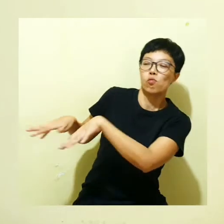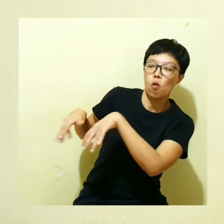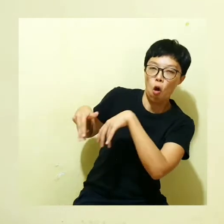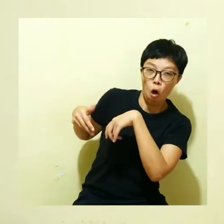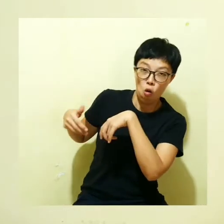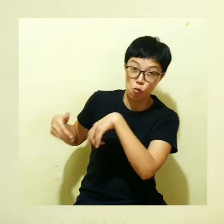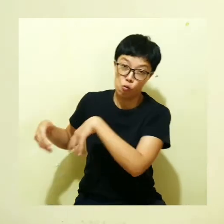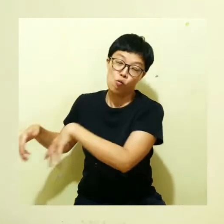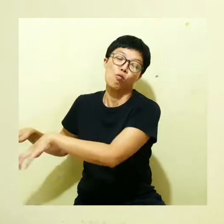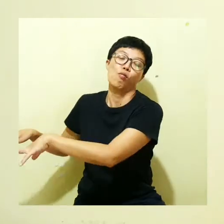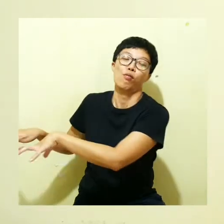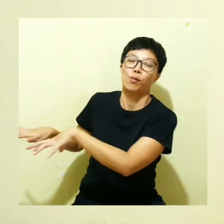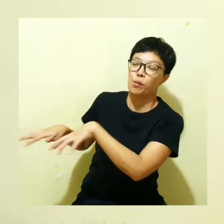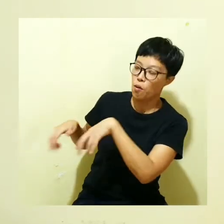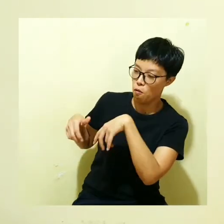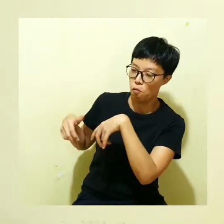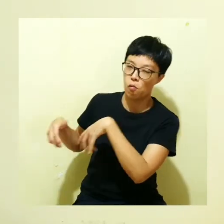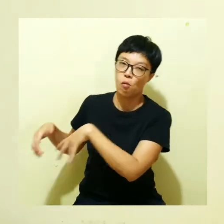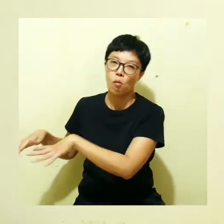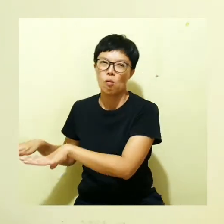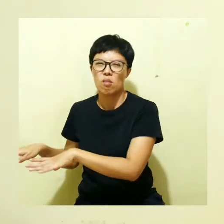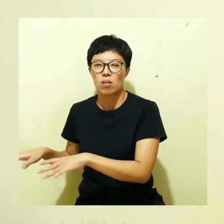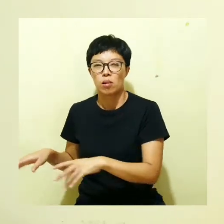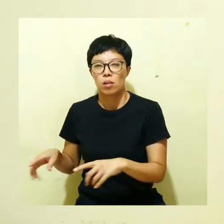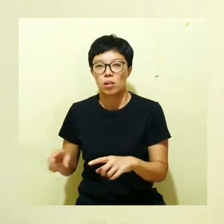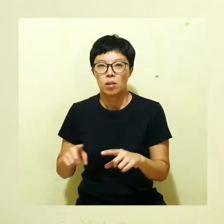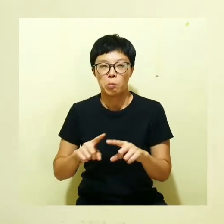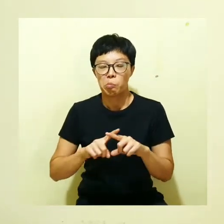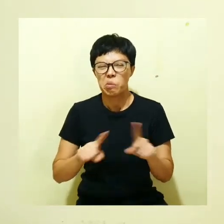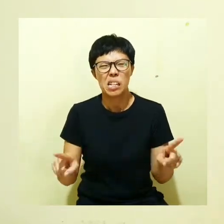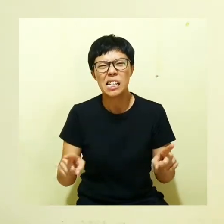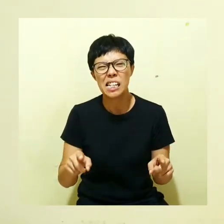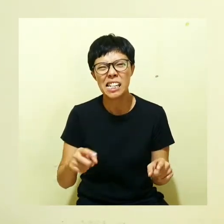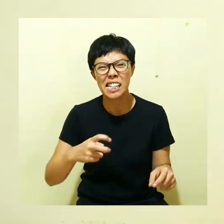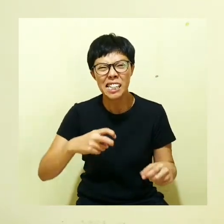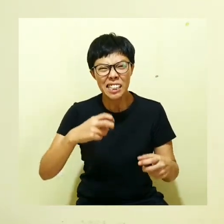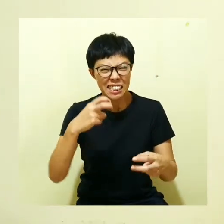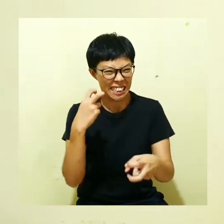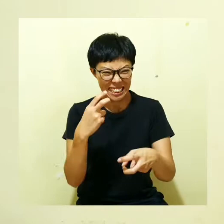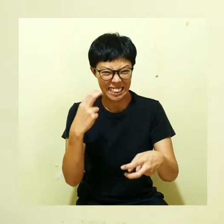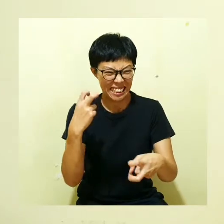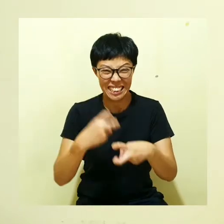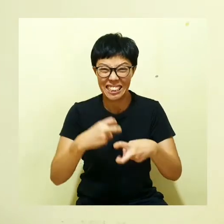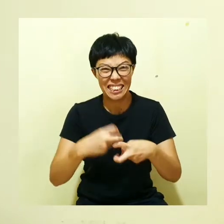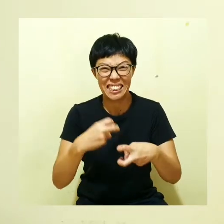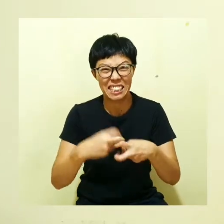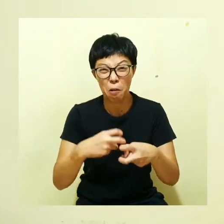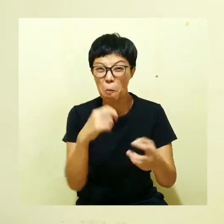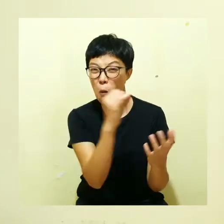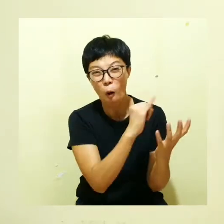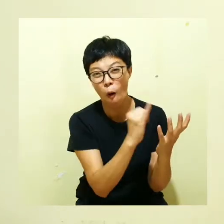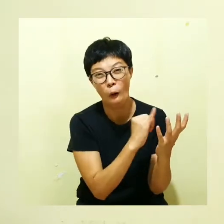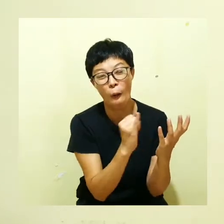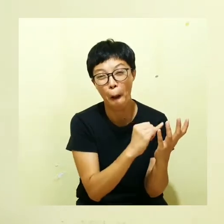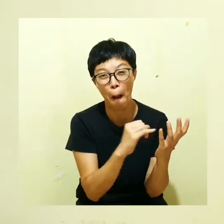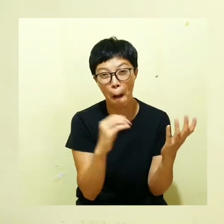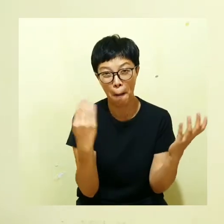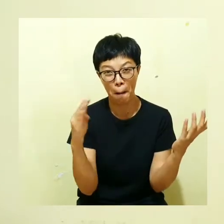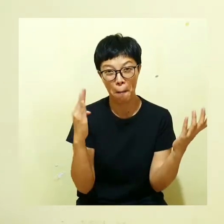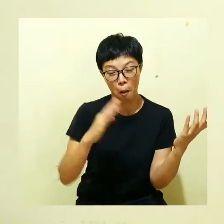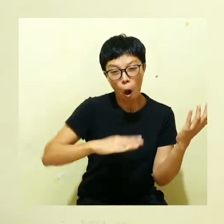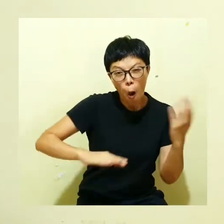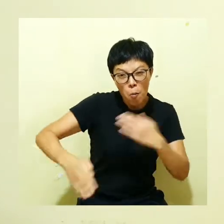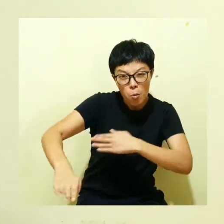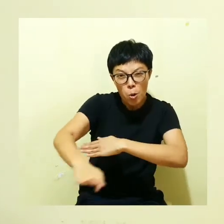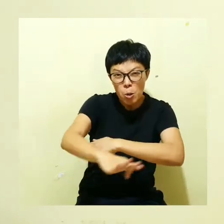个裙子会跟着那个浪，海浪这样子飘荡的，很